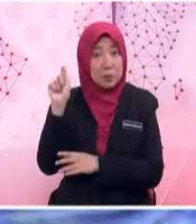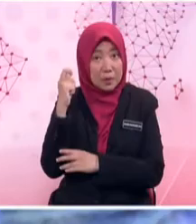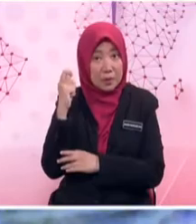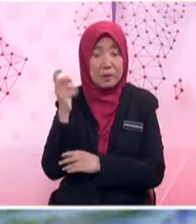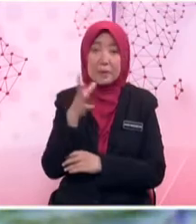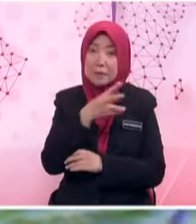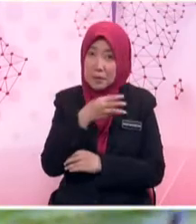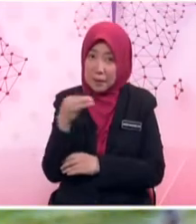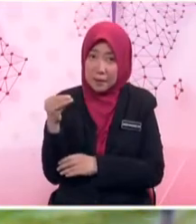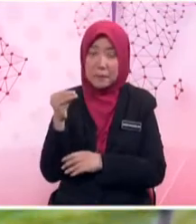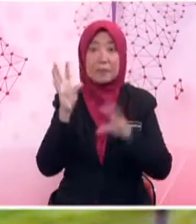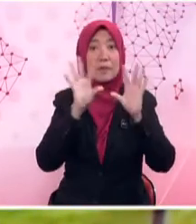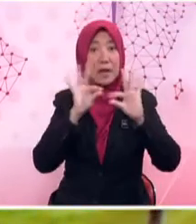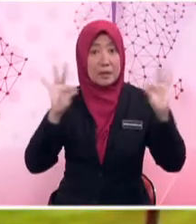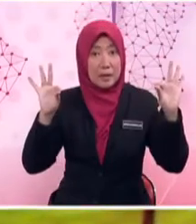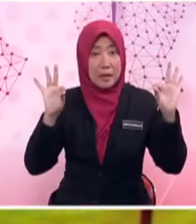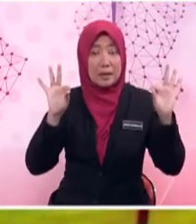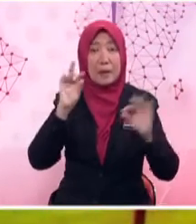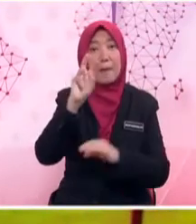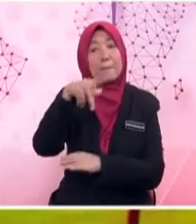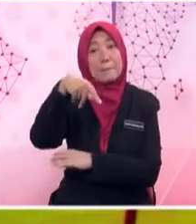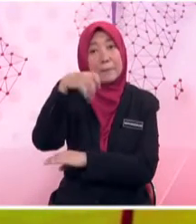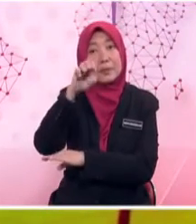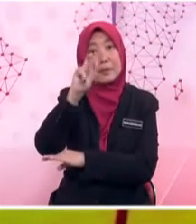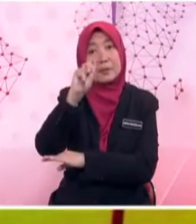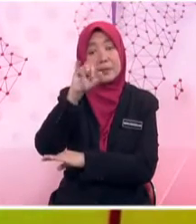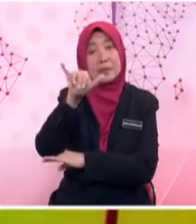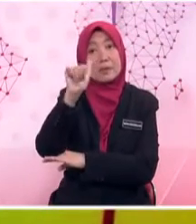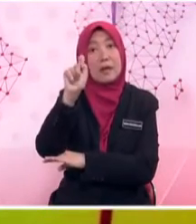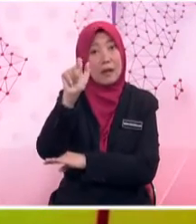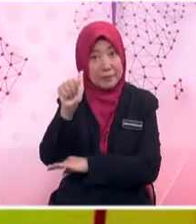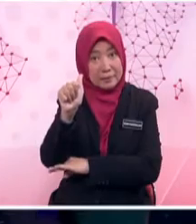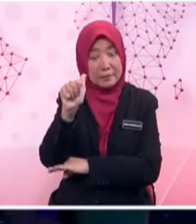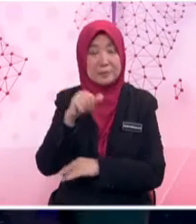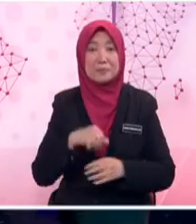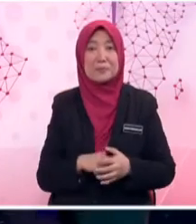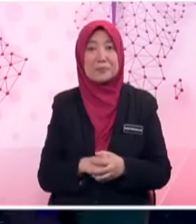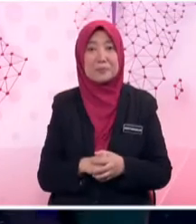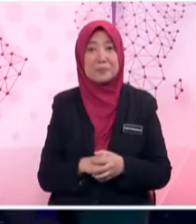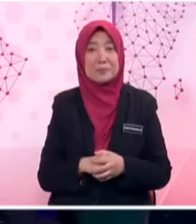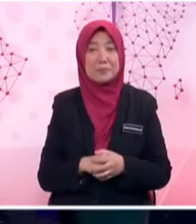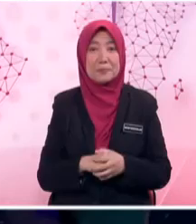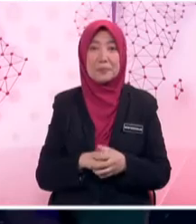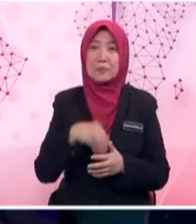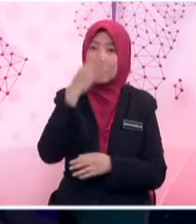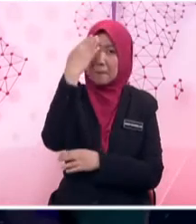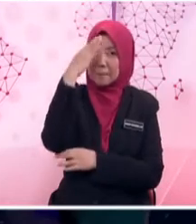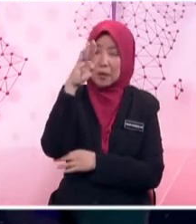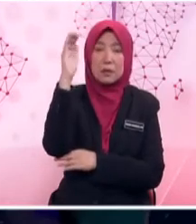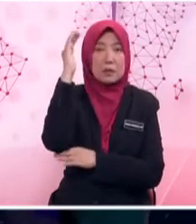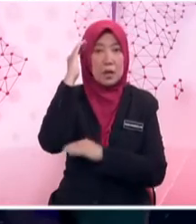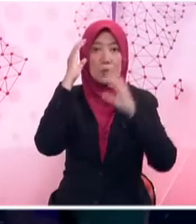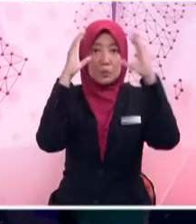Okey. Kita hanya fokus kepada ayat penyata pada hari ini. Baiklah. Okey. Bagi mengetahui cara